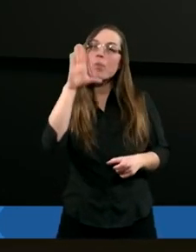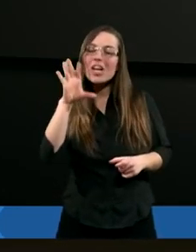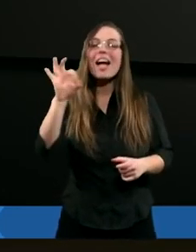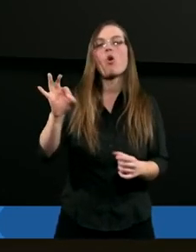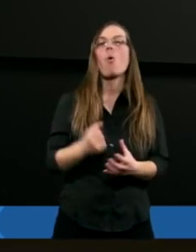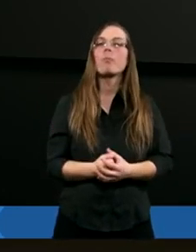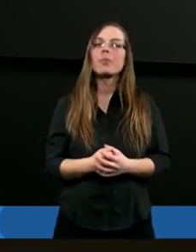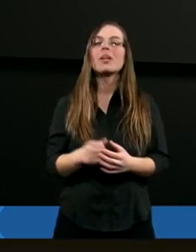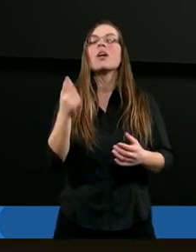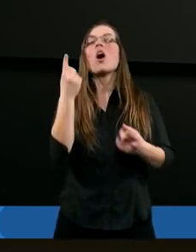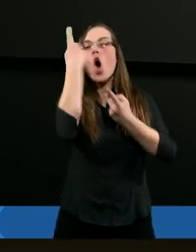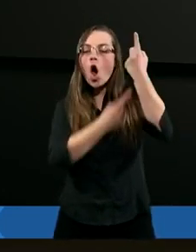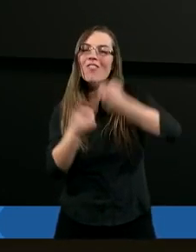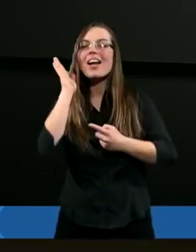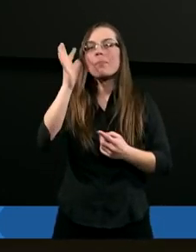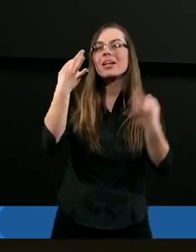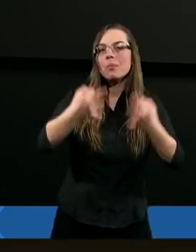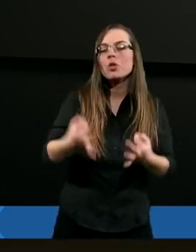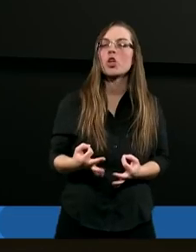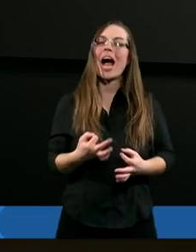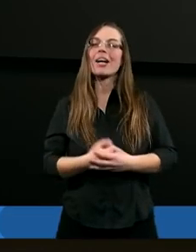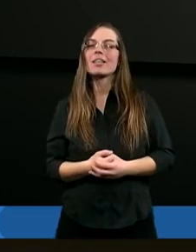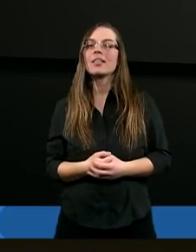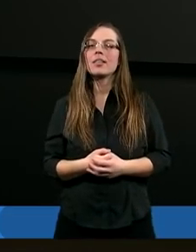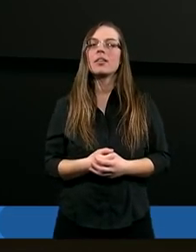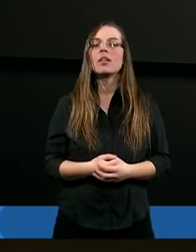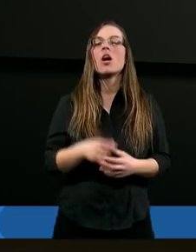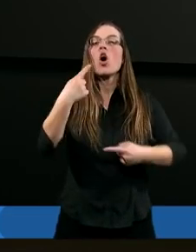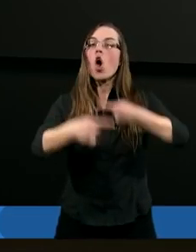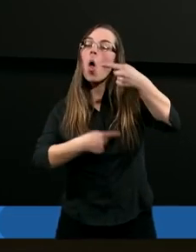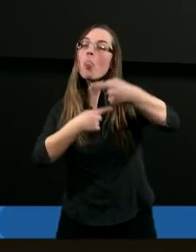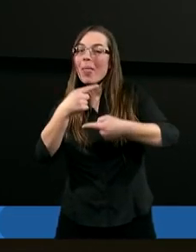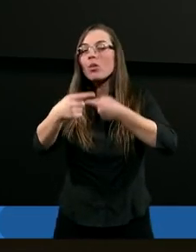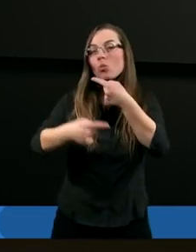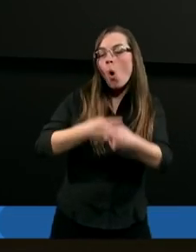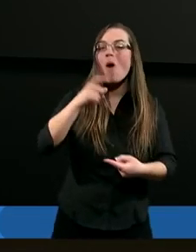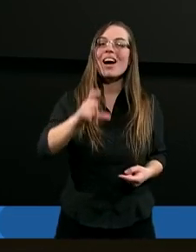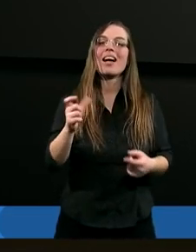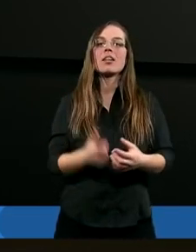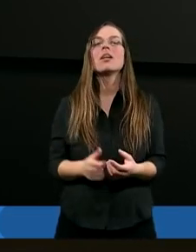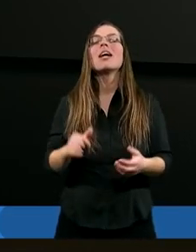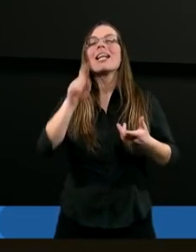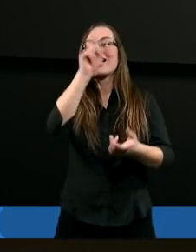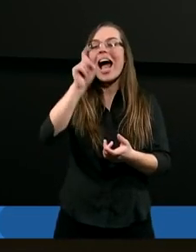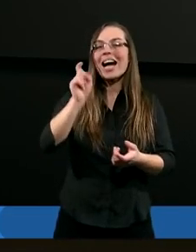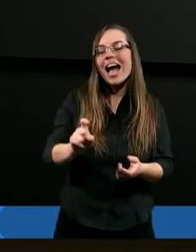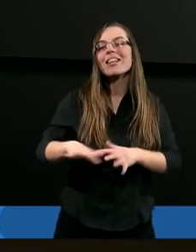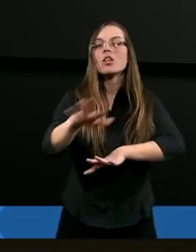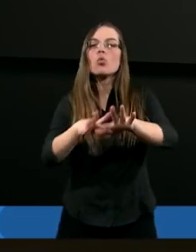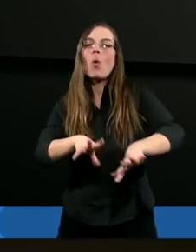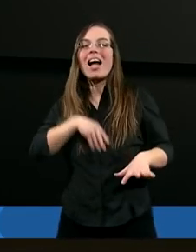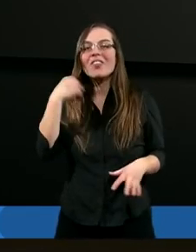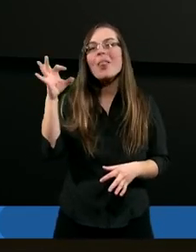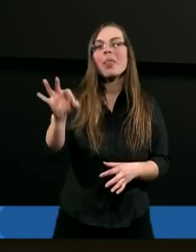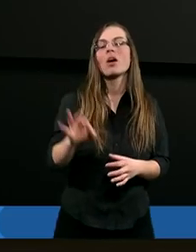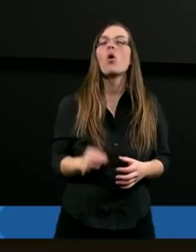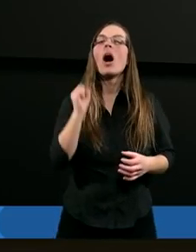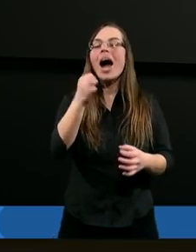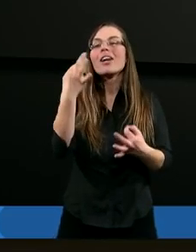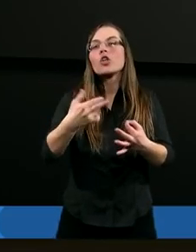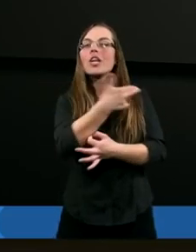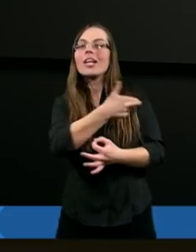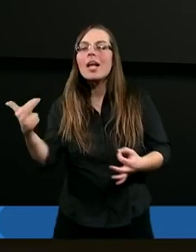To rozważać będziemy dzisiaj, kontynuować zagadnienie Ducha Świętego, a